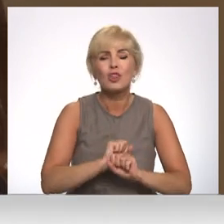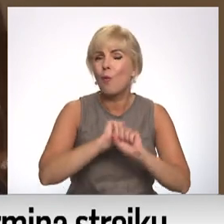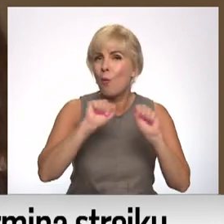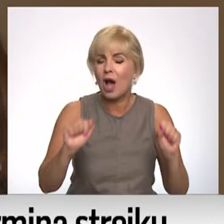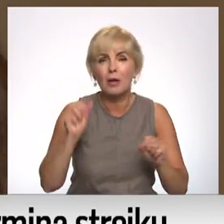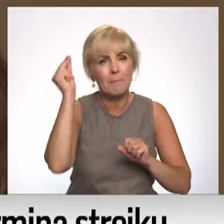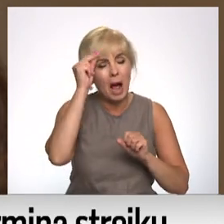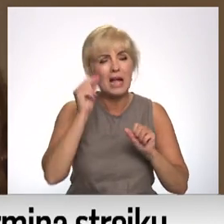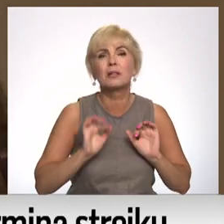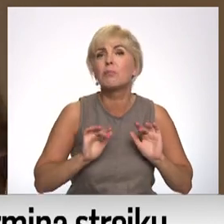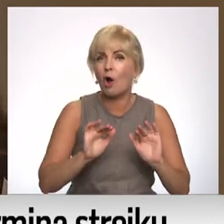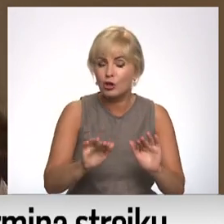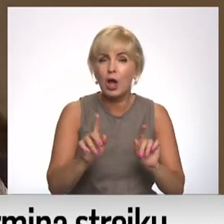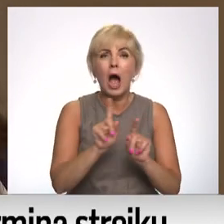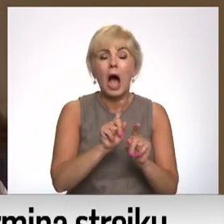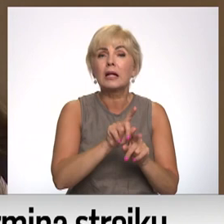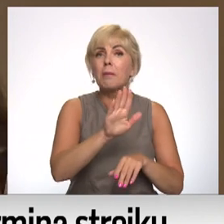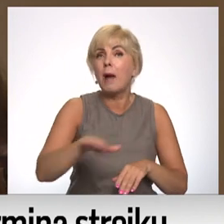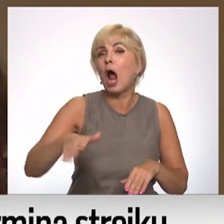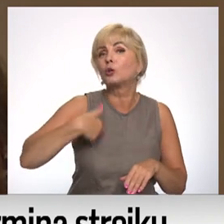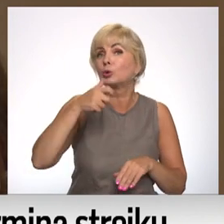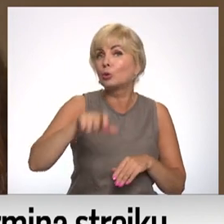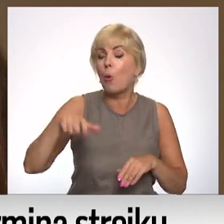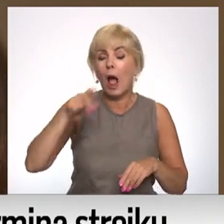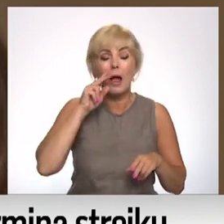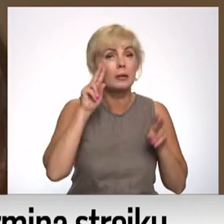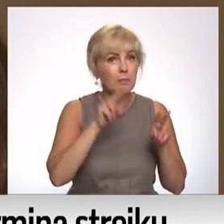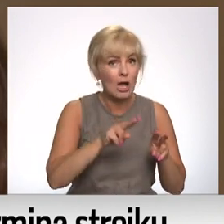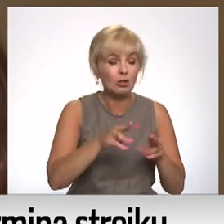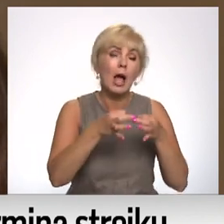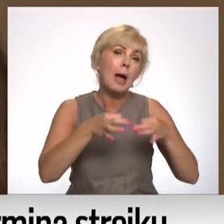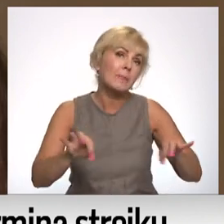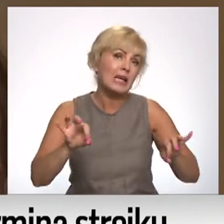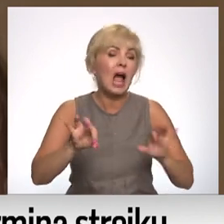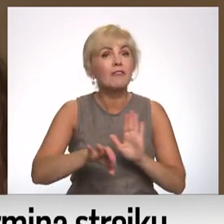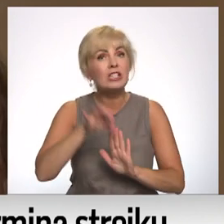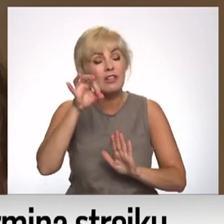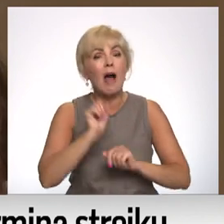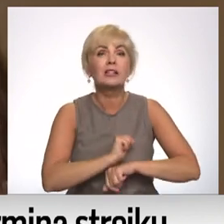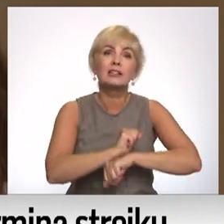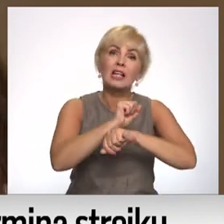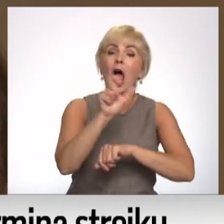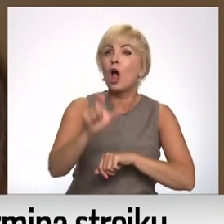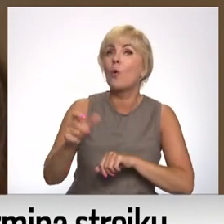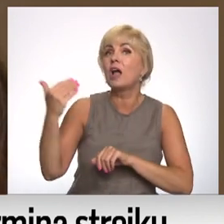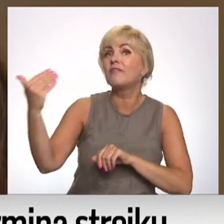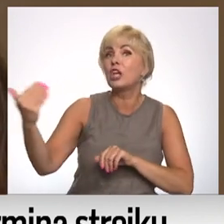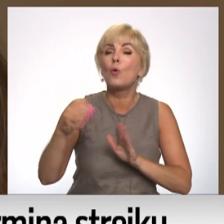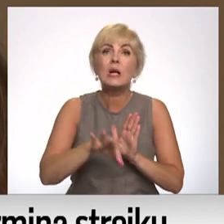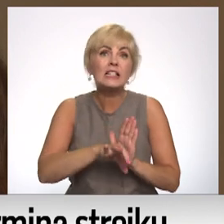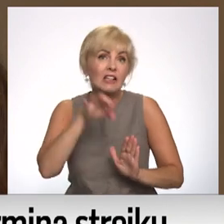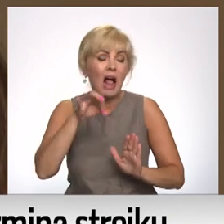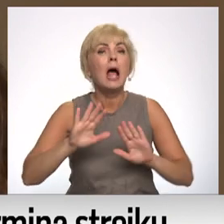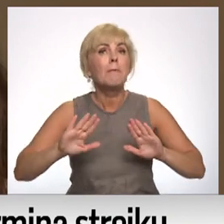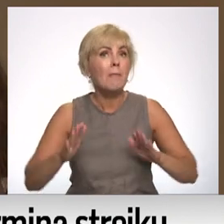arī skolēnu bērnu pieskatīšanu. Tātad brīvi izvēlēts pēc streikotāja, ja izvēles, bet